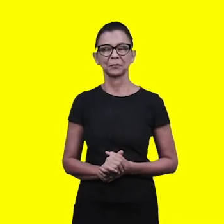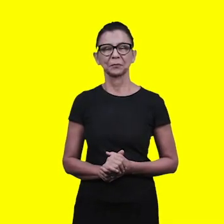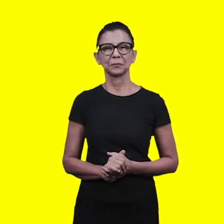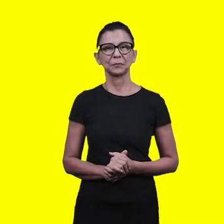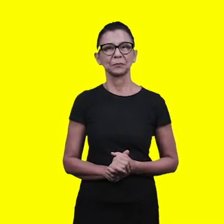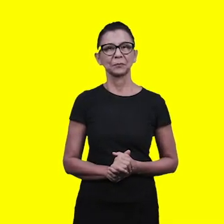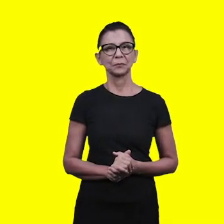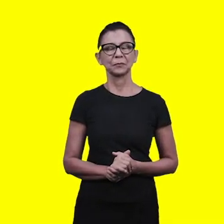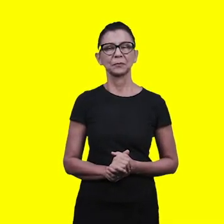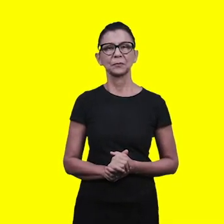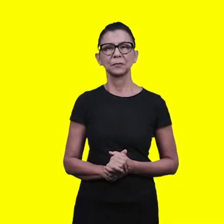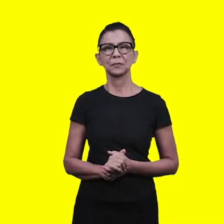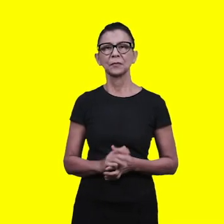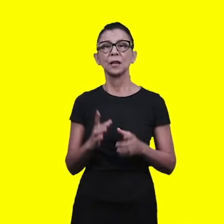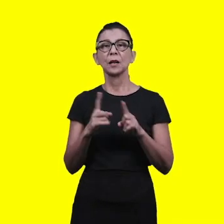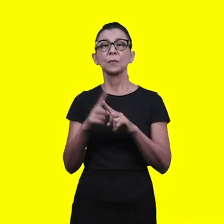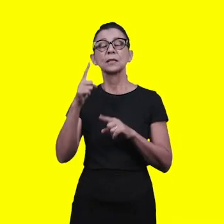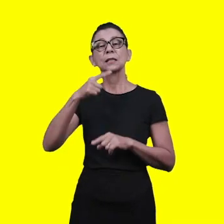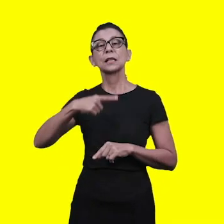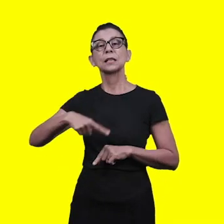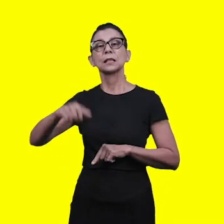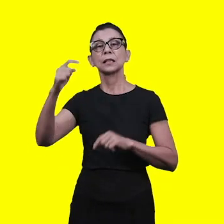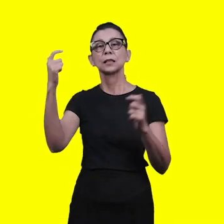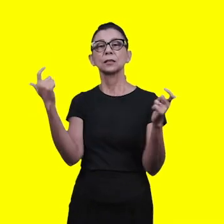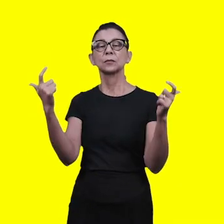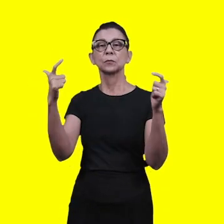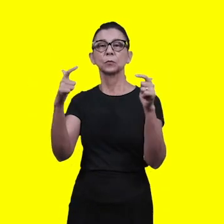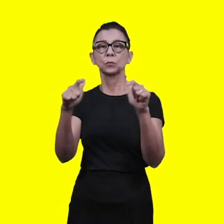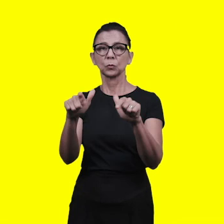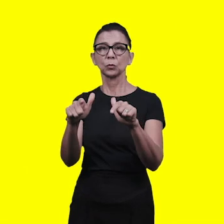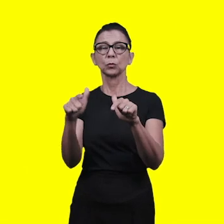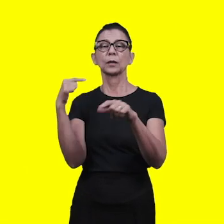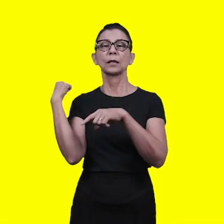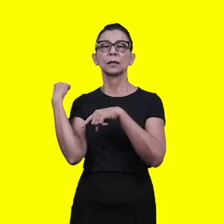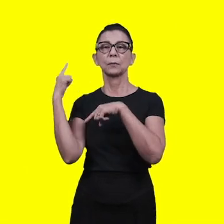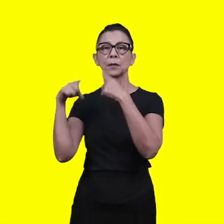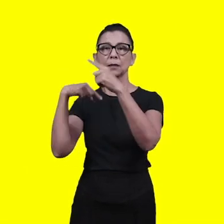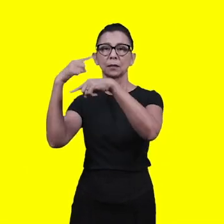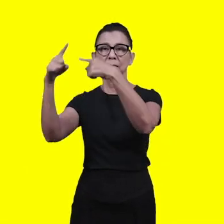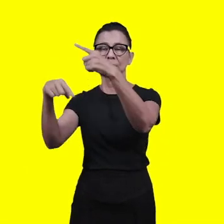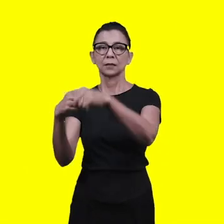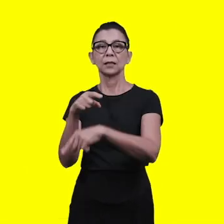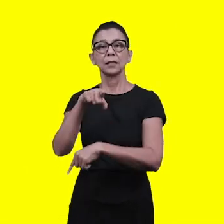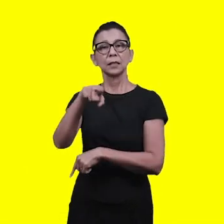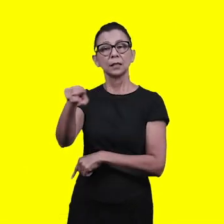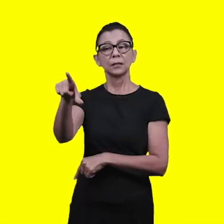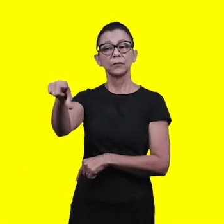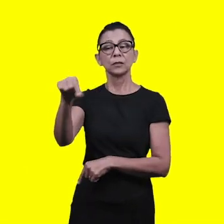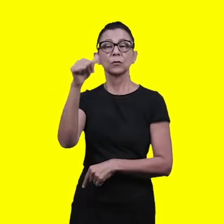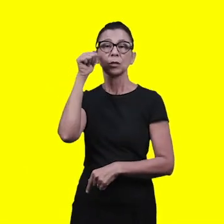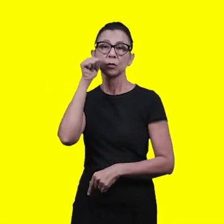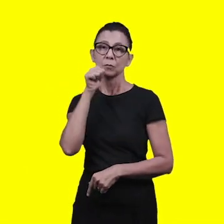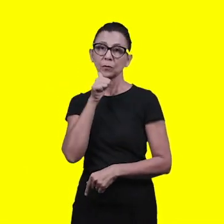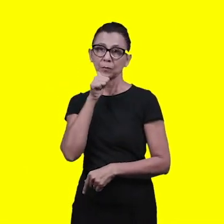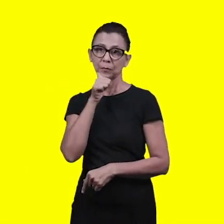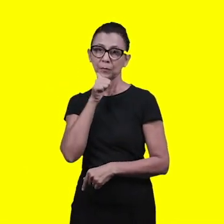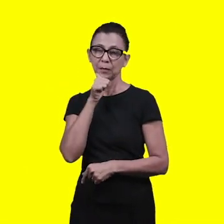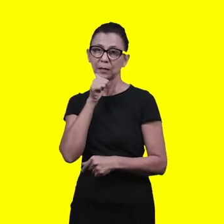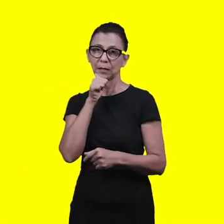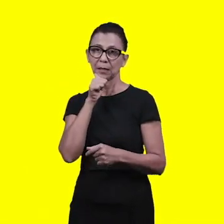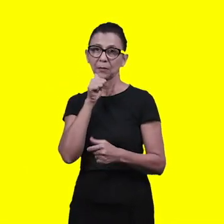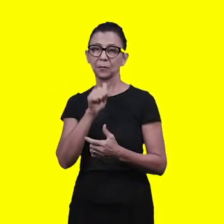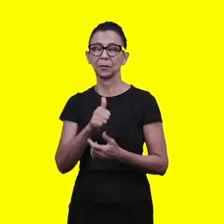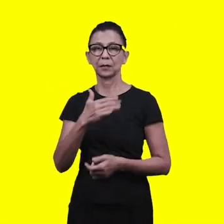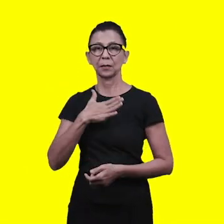dit, mais tu iras dans ma terre et tu vas prendre une femme parmi ma famille pour mon